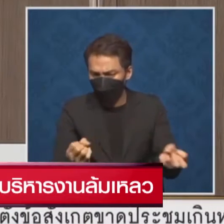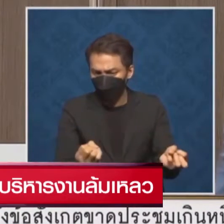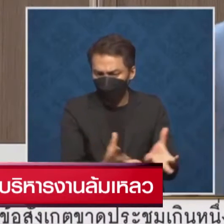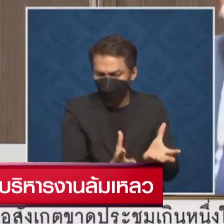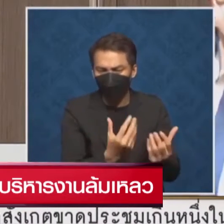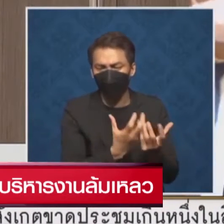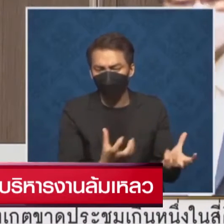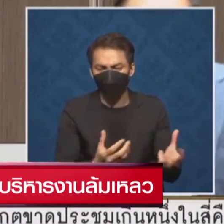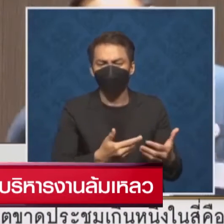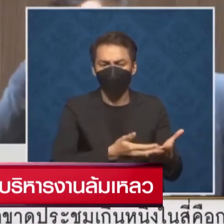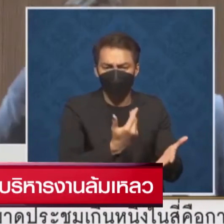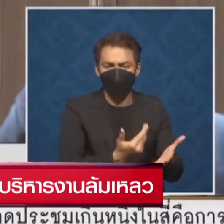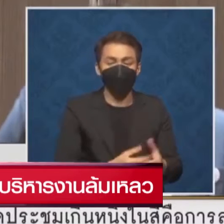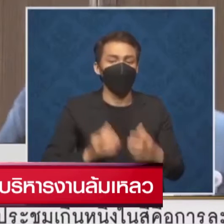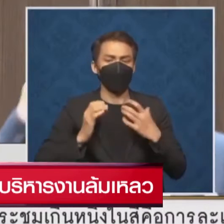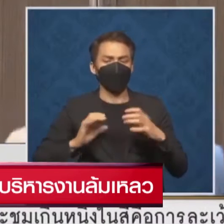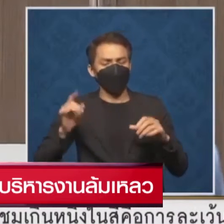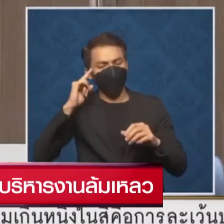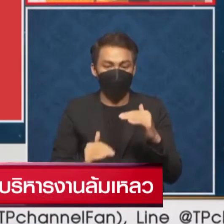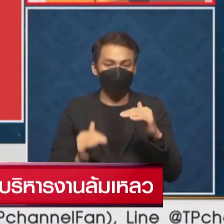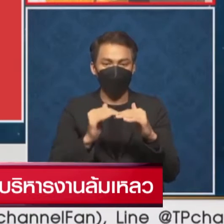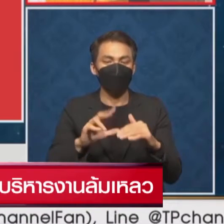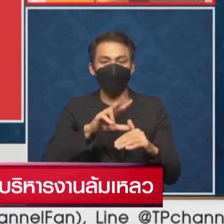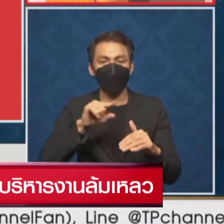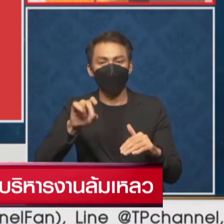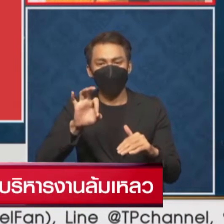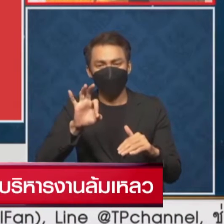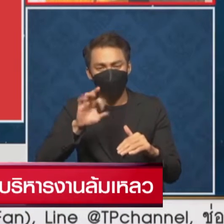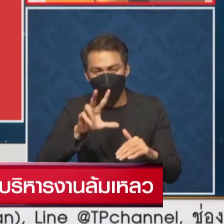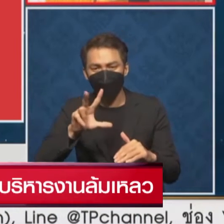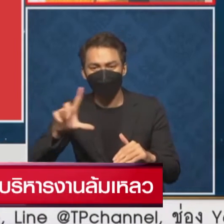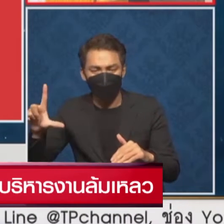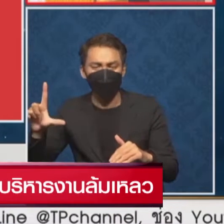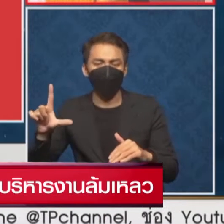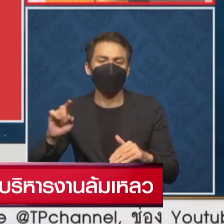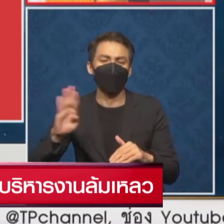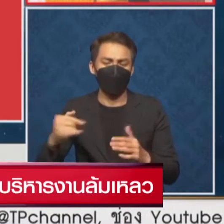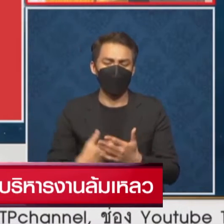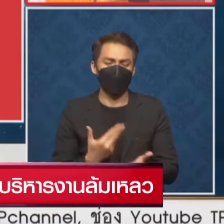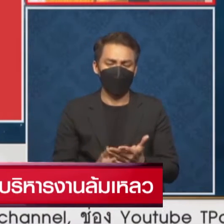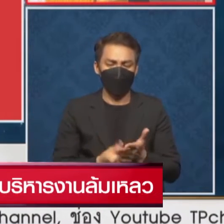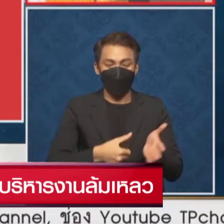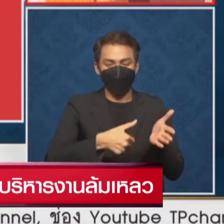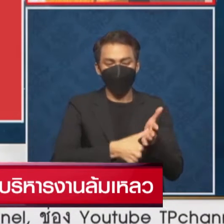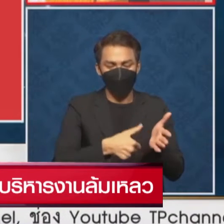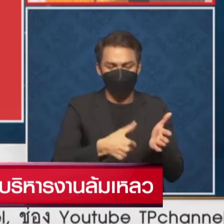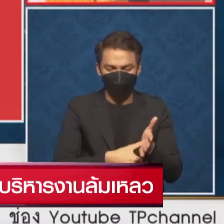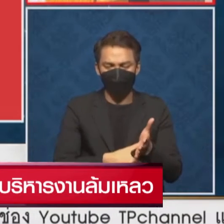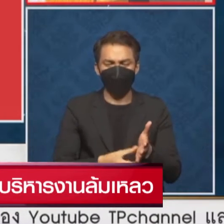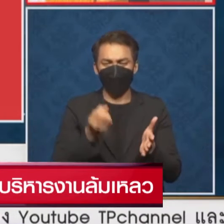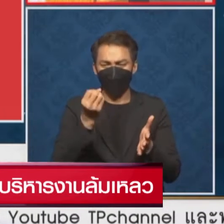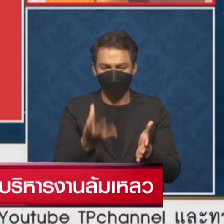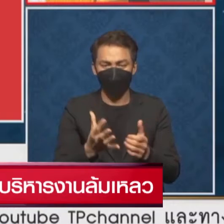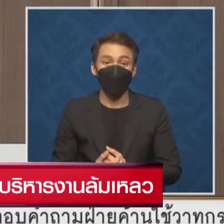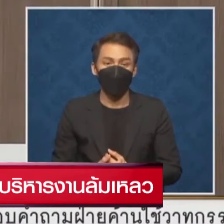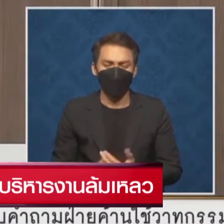ะครับว่าให้เก็บไว้ใช้เองตนไม่ลาออก ถือว่าร้อนแรงทีเดียวนะคะเมื่อวานนี้คนก็พูดถึงเหมือนกันนะ